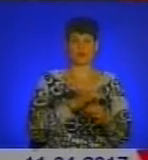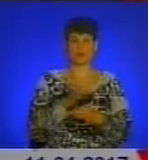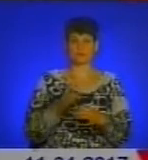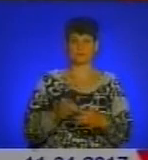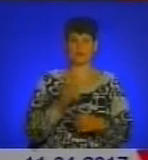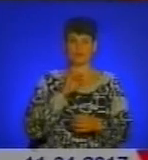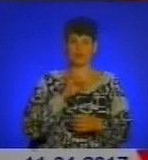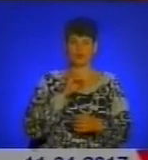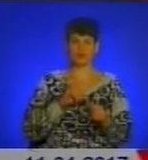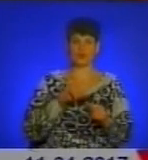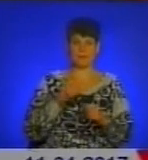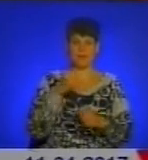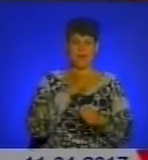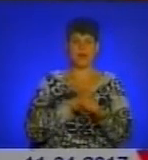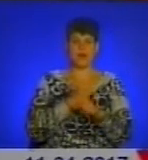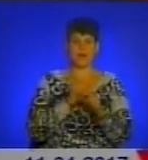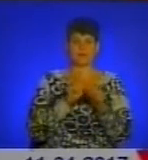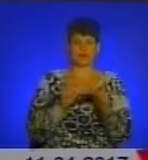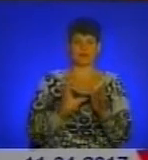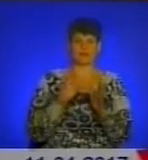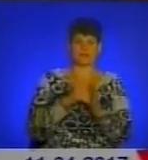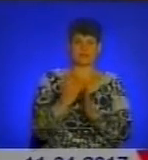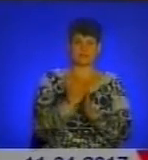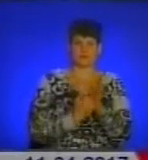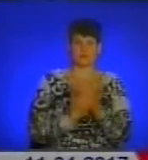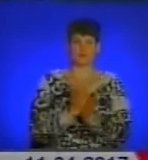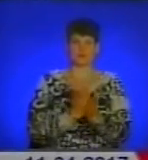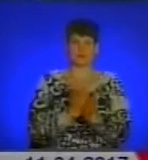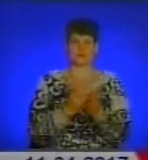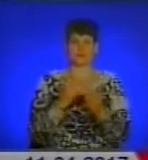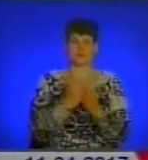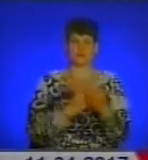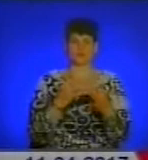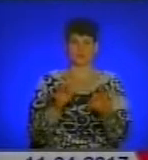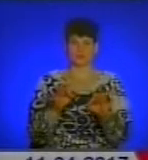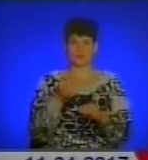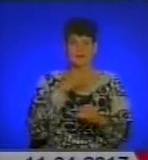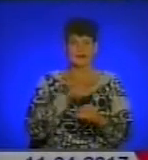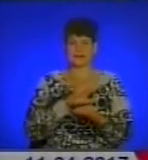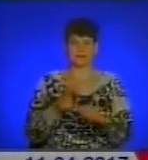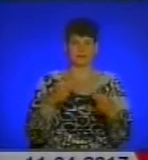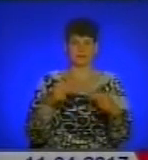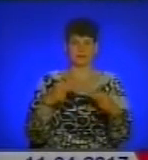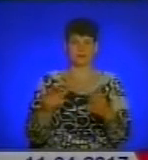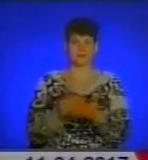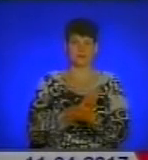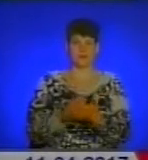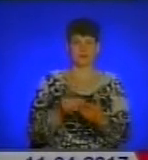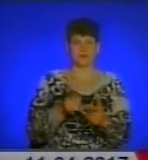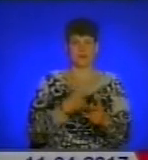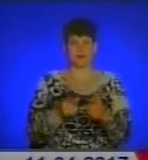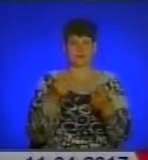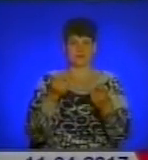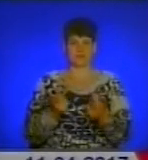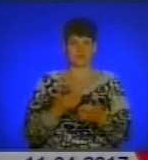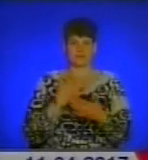що деякі аптеки, що увійшли до списку тих, які обслуговують за програмою «Доступні ліки», не відпускають препарати безкоштовно чи за знижками.